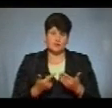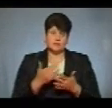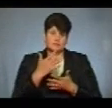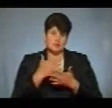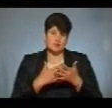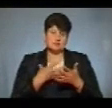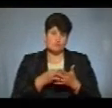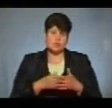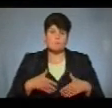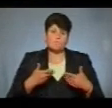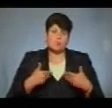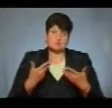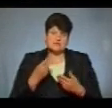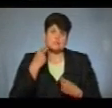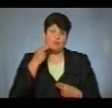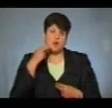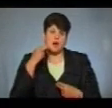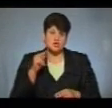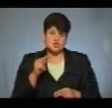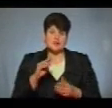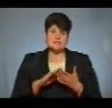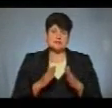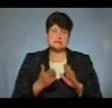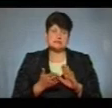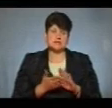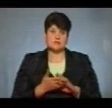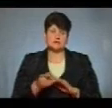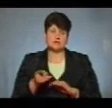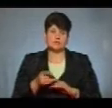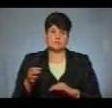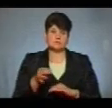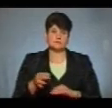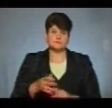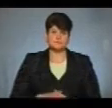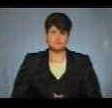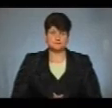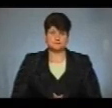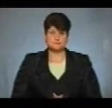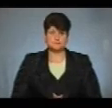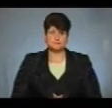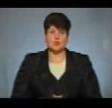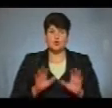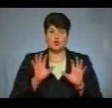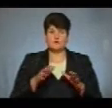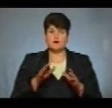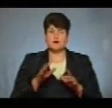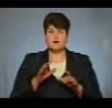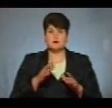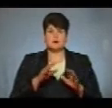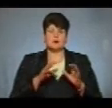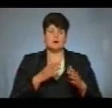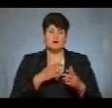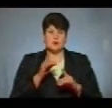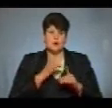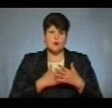своїх пропозицій щодо покращення стану Тернопільського ставу. Голова громадської ради Степан Вадзюк